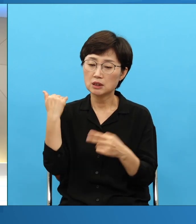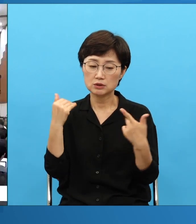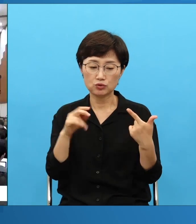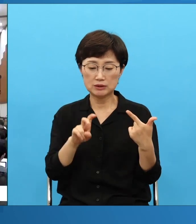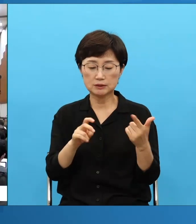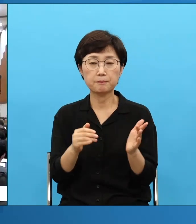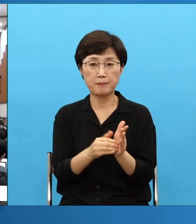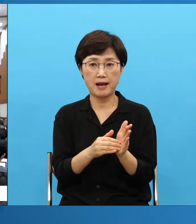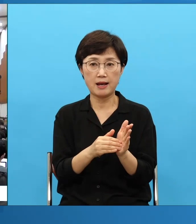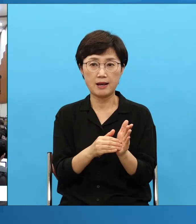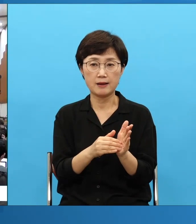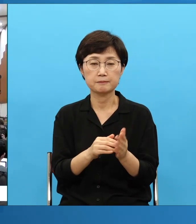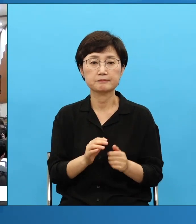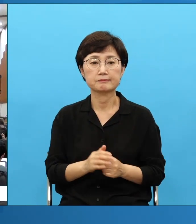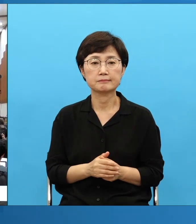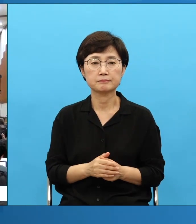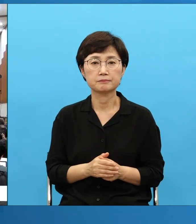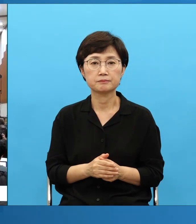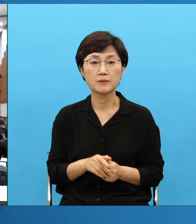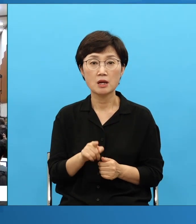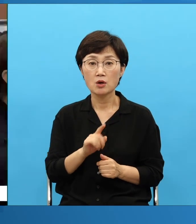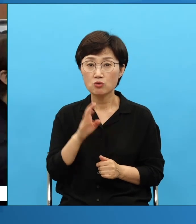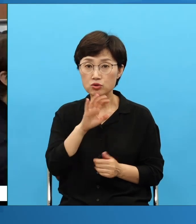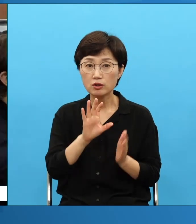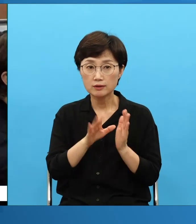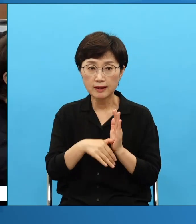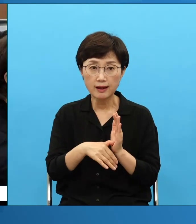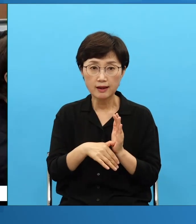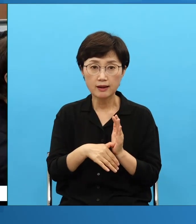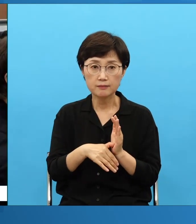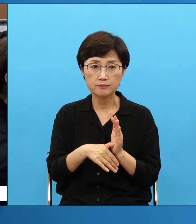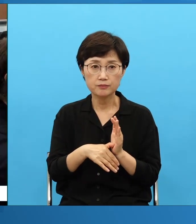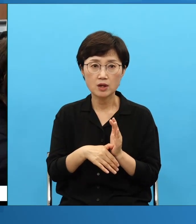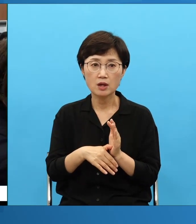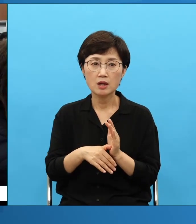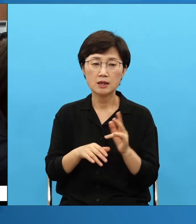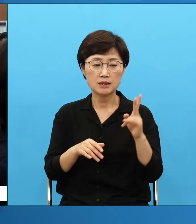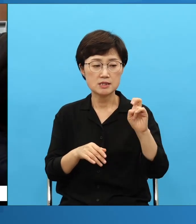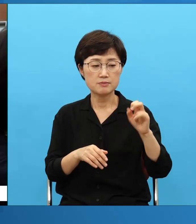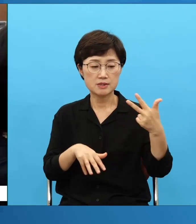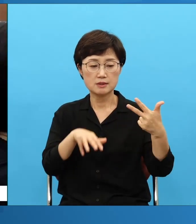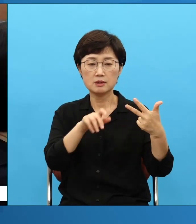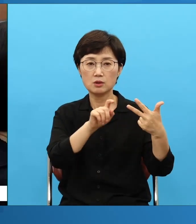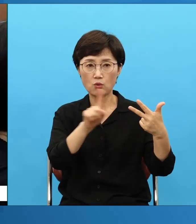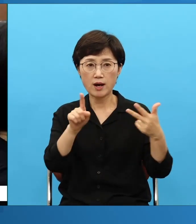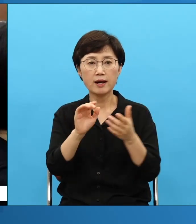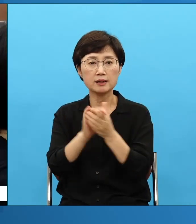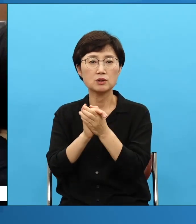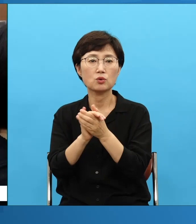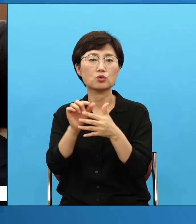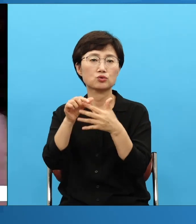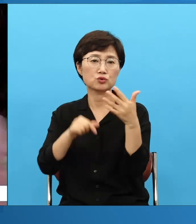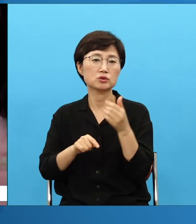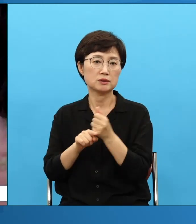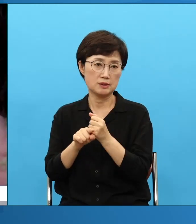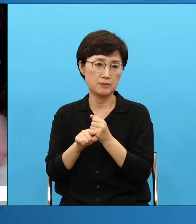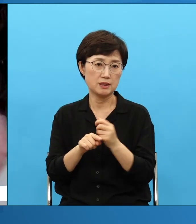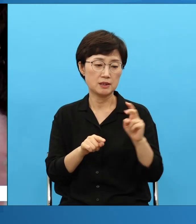열렸습니다. 이날 훈련에서는 현장 복음 메시지 27과 기도의 순서와